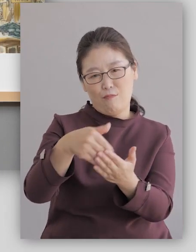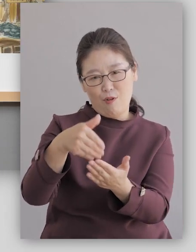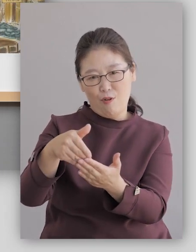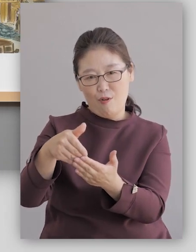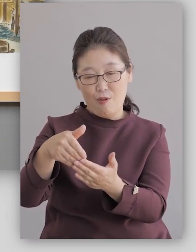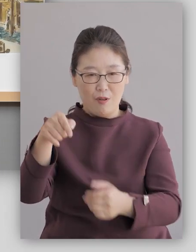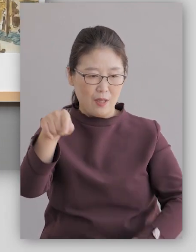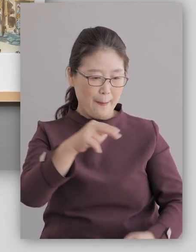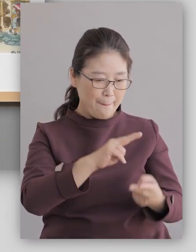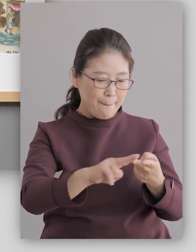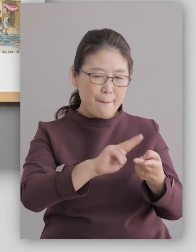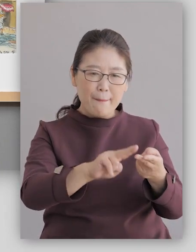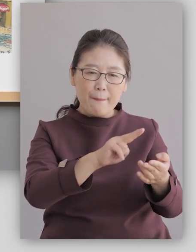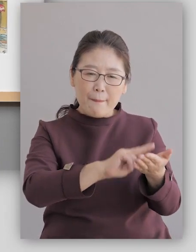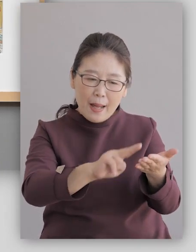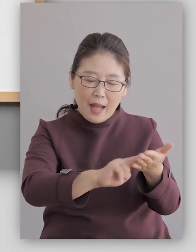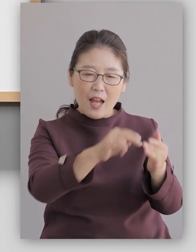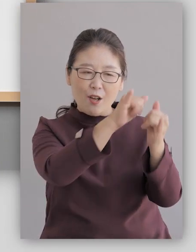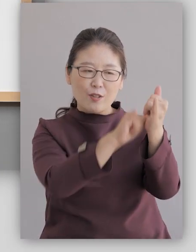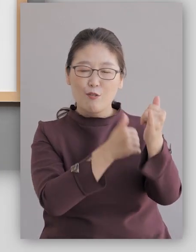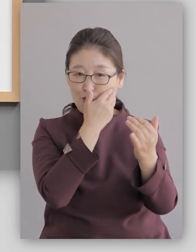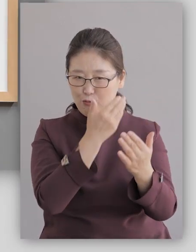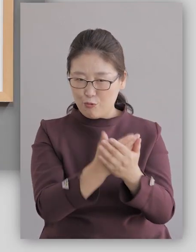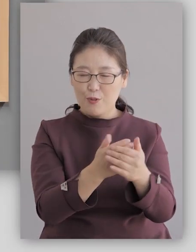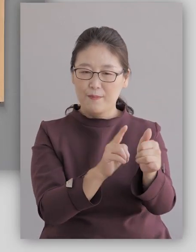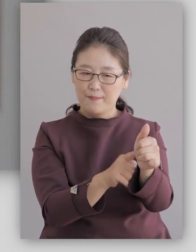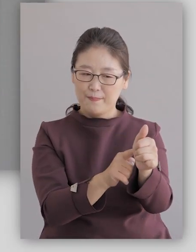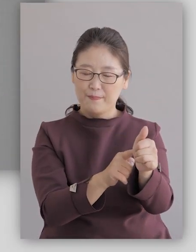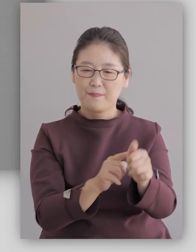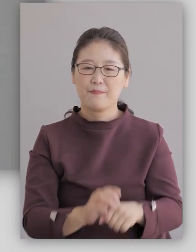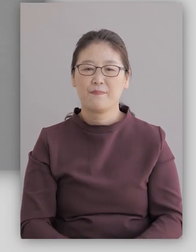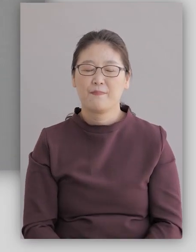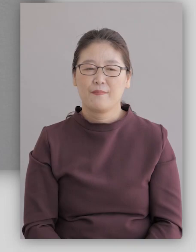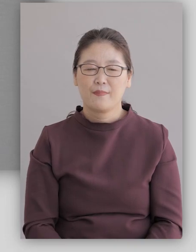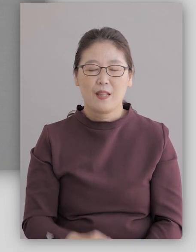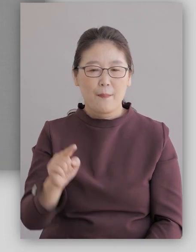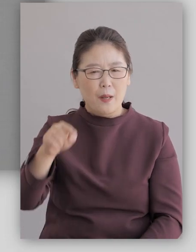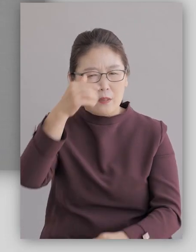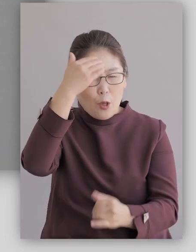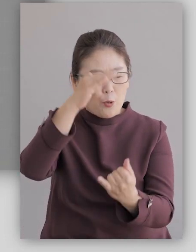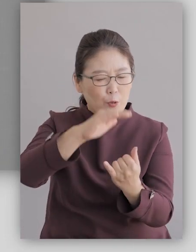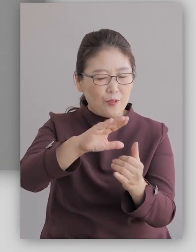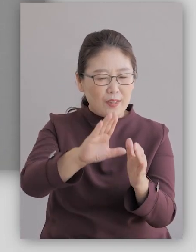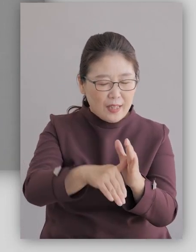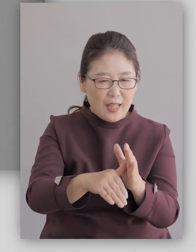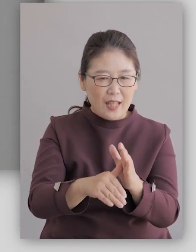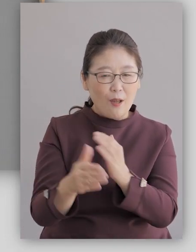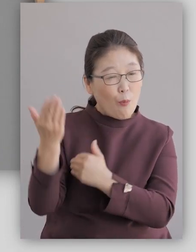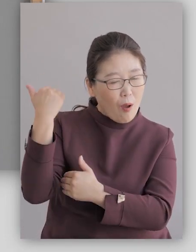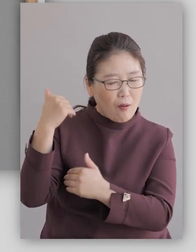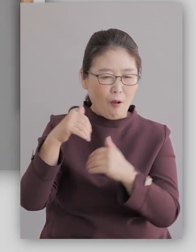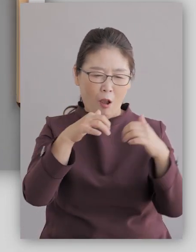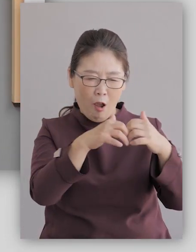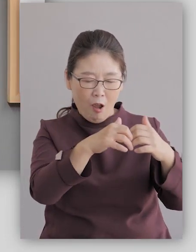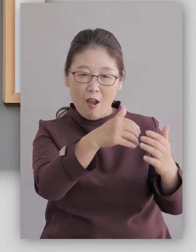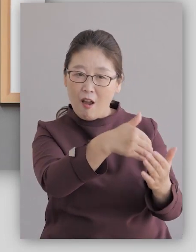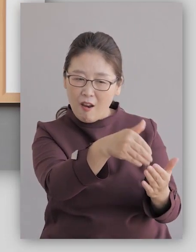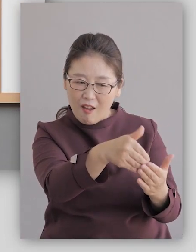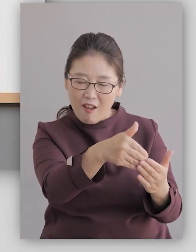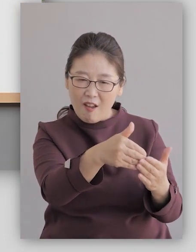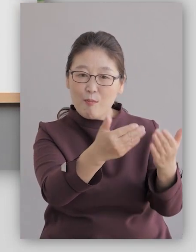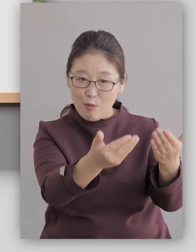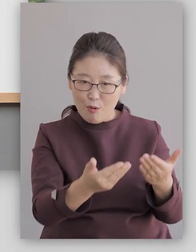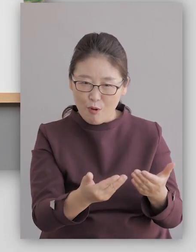중요한 모티브가 된 작가인데요. 지금은 이 작가님이 청소년 시기에 이런 작품을 남기셔서 굉장히